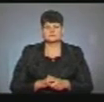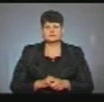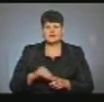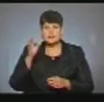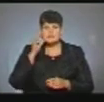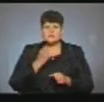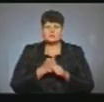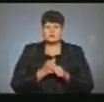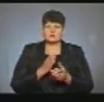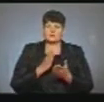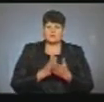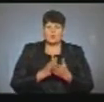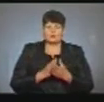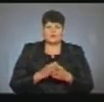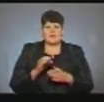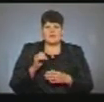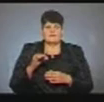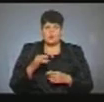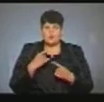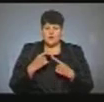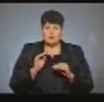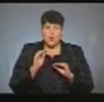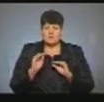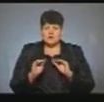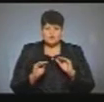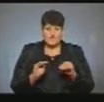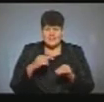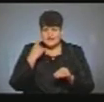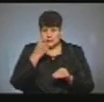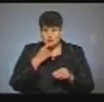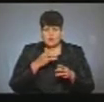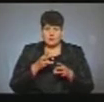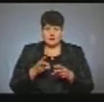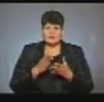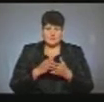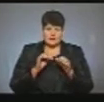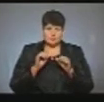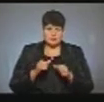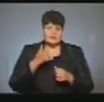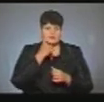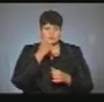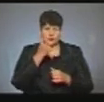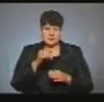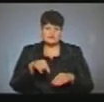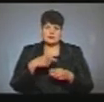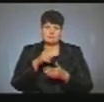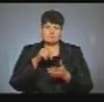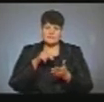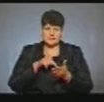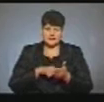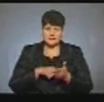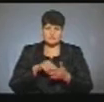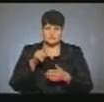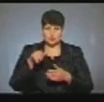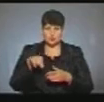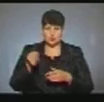Нагадаю, ми працюємо у прямому ефірі, говоримо про облаштування індивідуального опалення. Також є можливість телефонувати і ставити запитання.